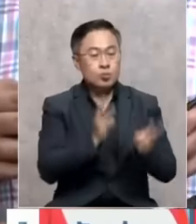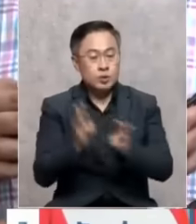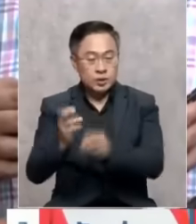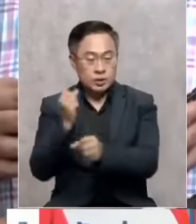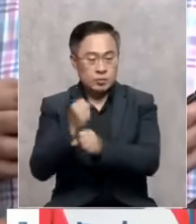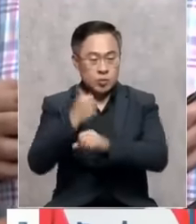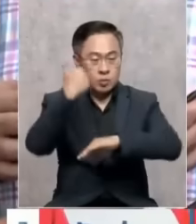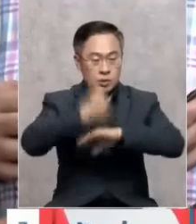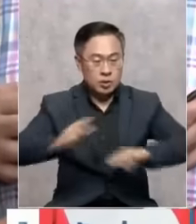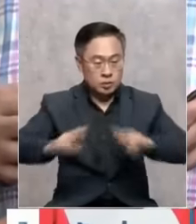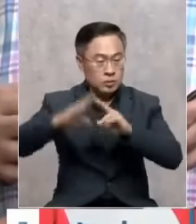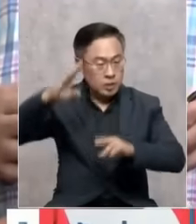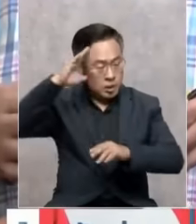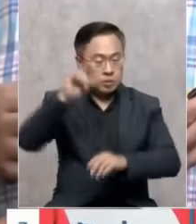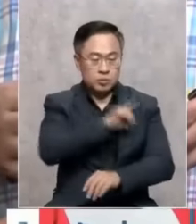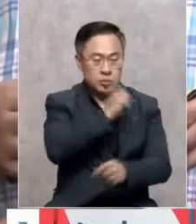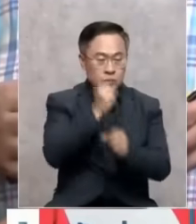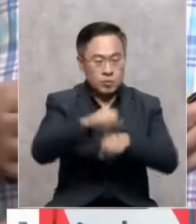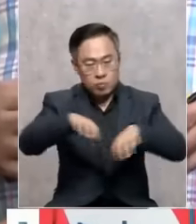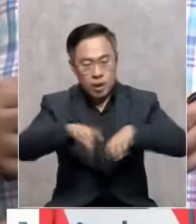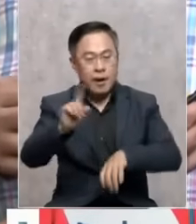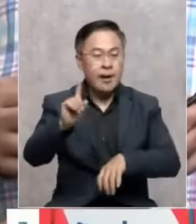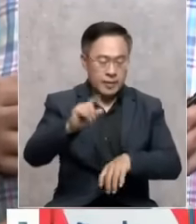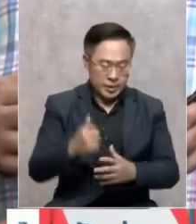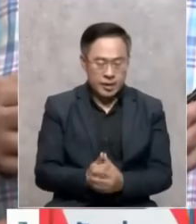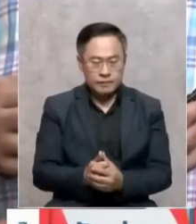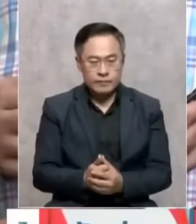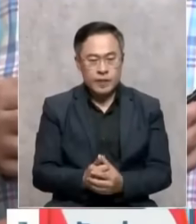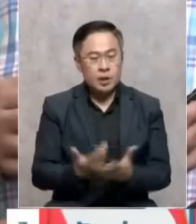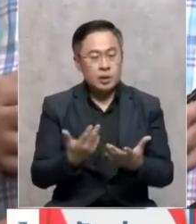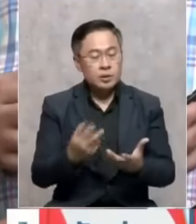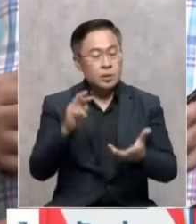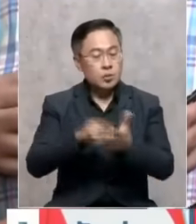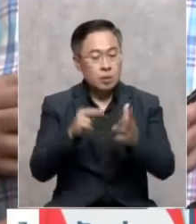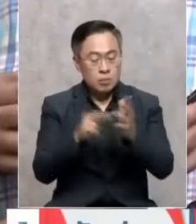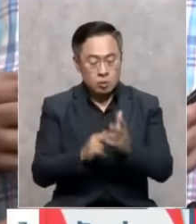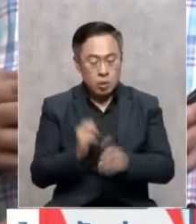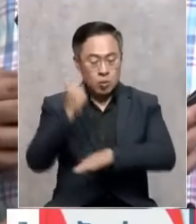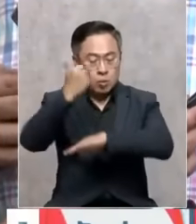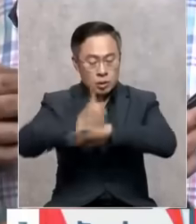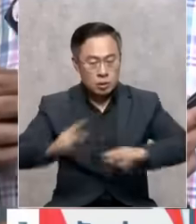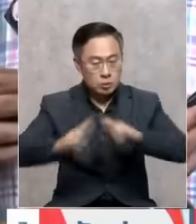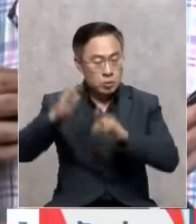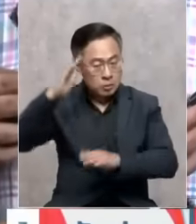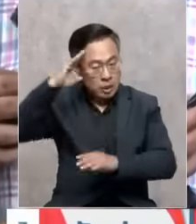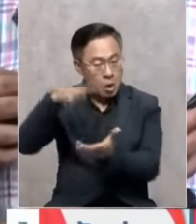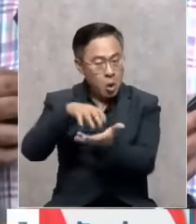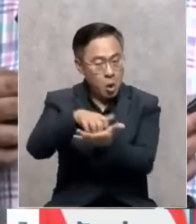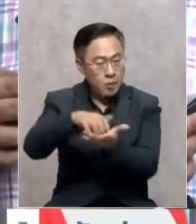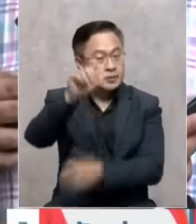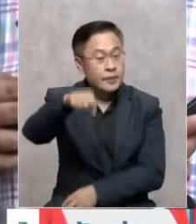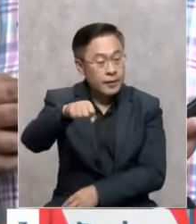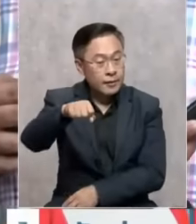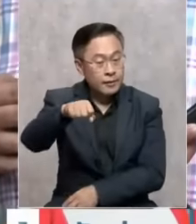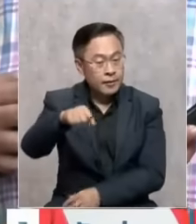ารอะไรทำอะไร1 2 3แล้วถามว่าเอ๊ะมันเป็นการสะท้อนอะไรมั้ยคุณสุทินบอกว่าเห็นสัญญา